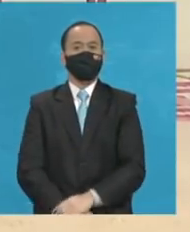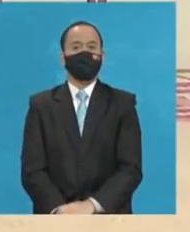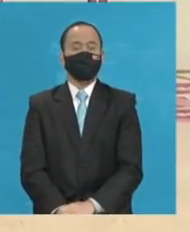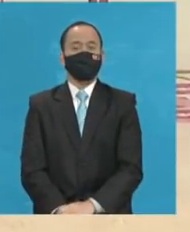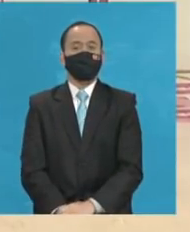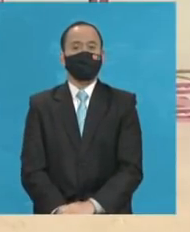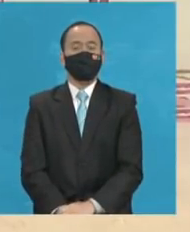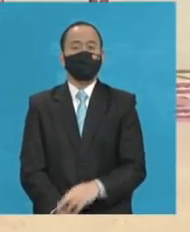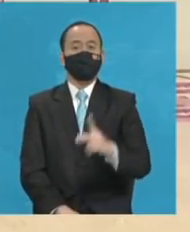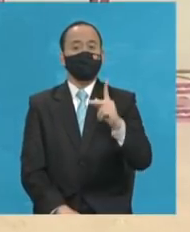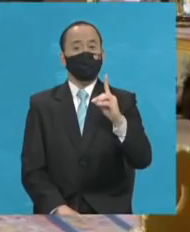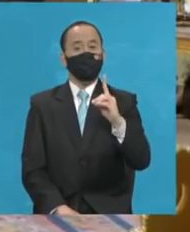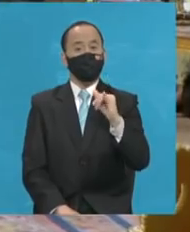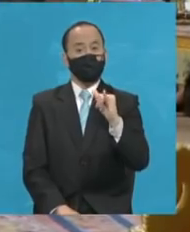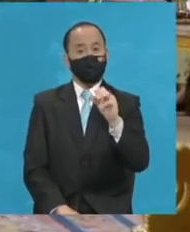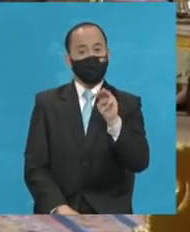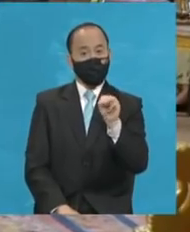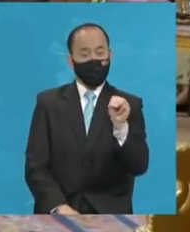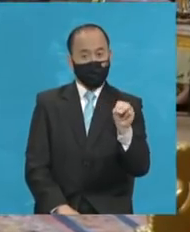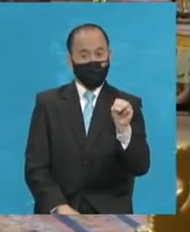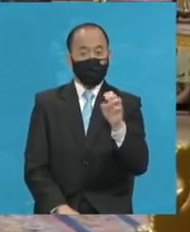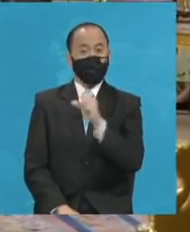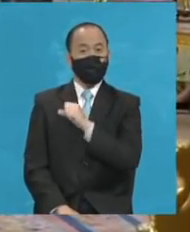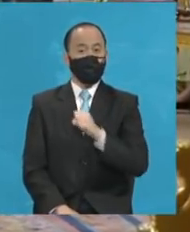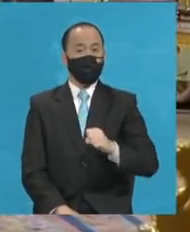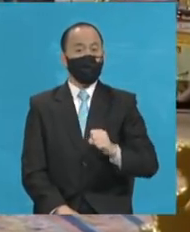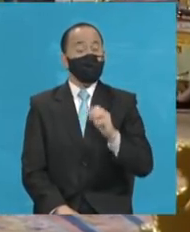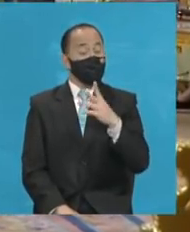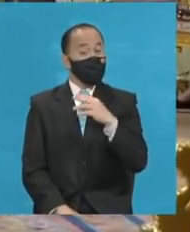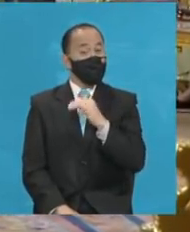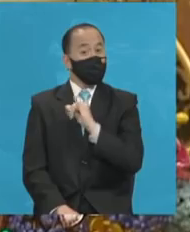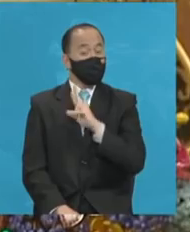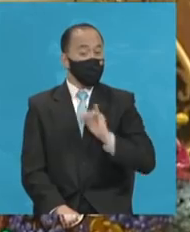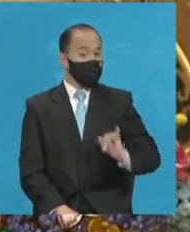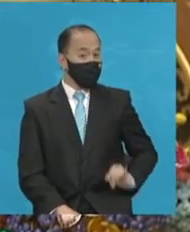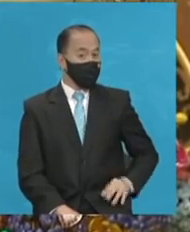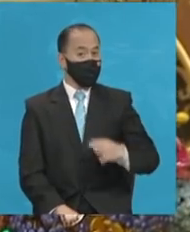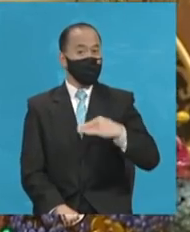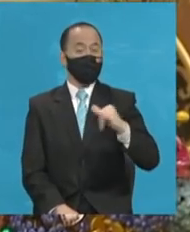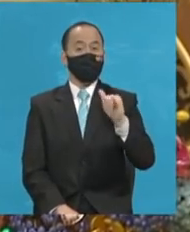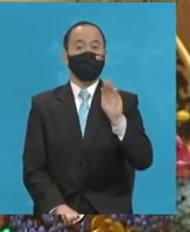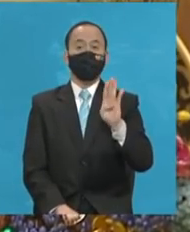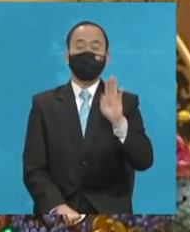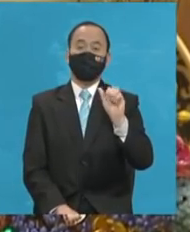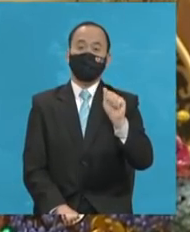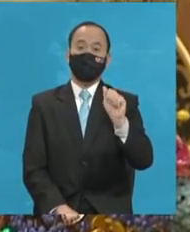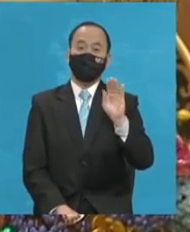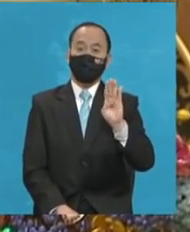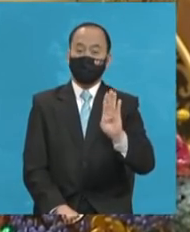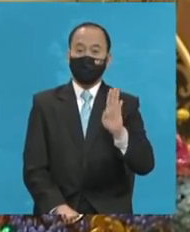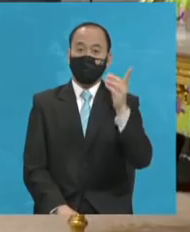Hai sementara itu kebawah duli Yang Maha Mulia Paduka Sri Baginda Raja istri dan yang aman berbahagia